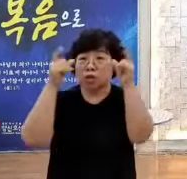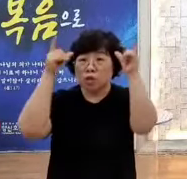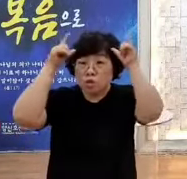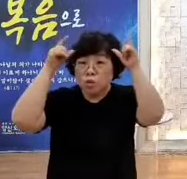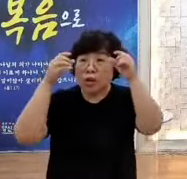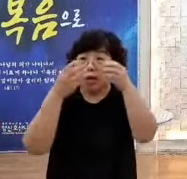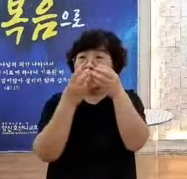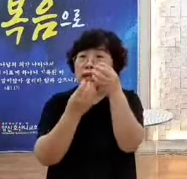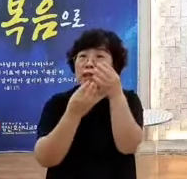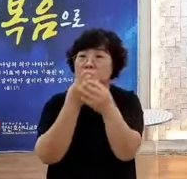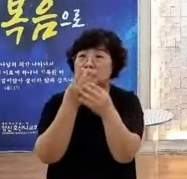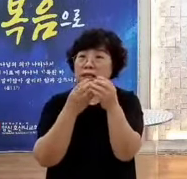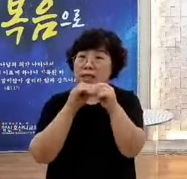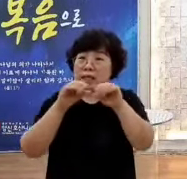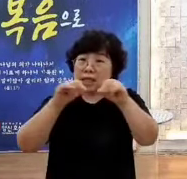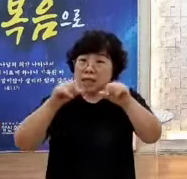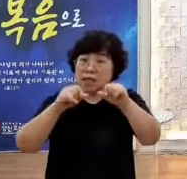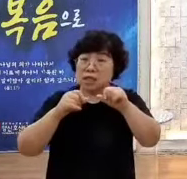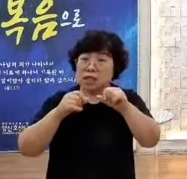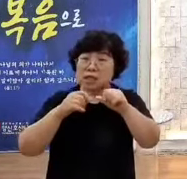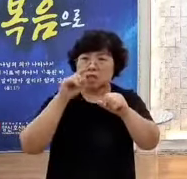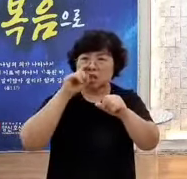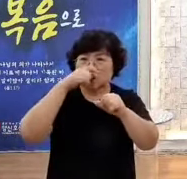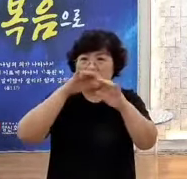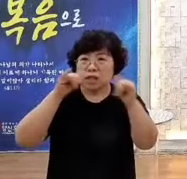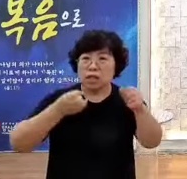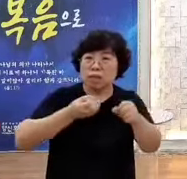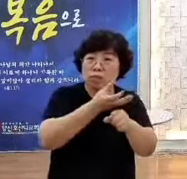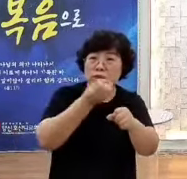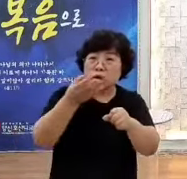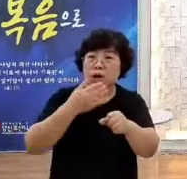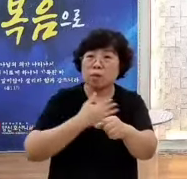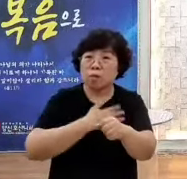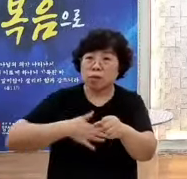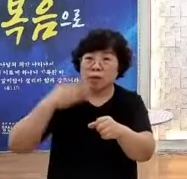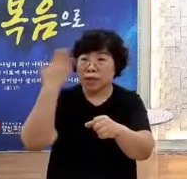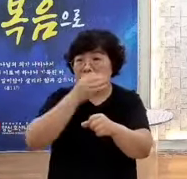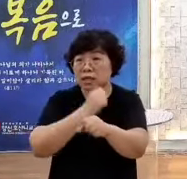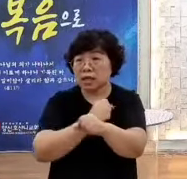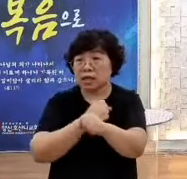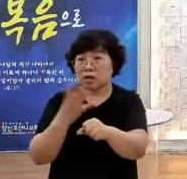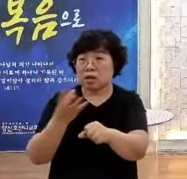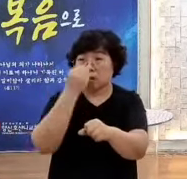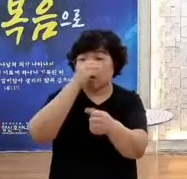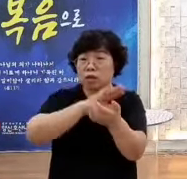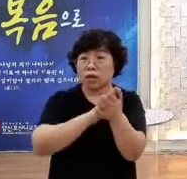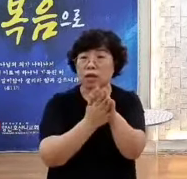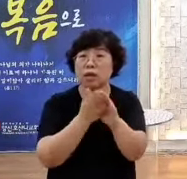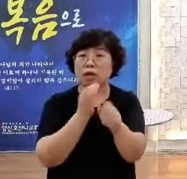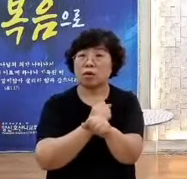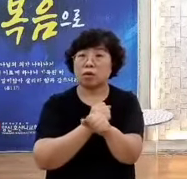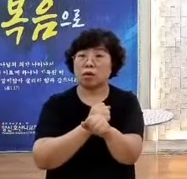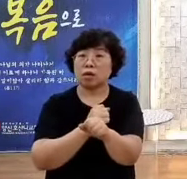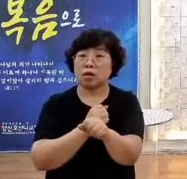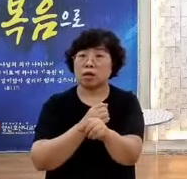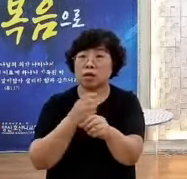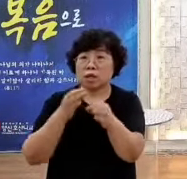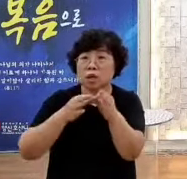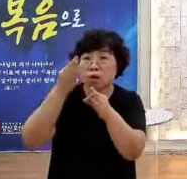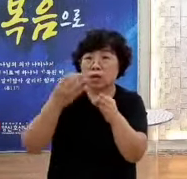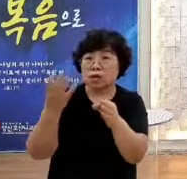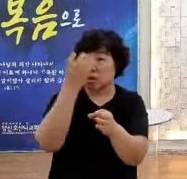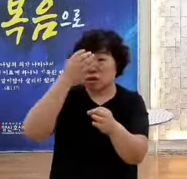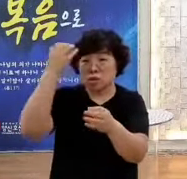죄를 부정한 자에게 뿌려 그 육체를 정결하게 하여 거룩하게 하거든 하물며